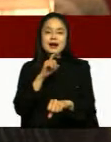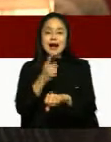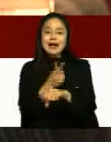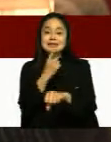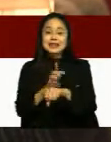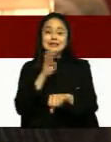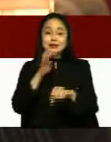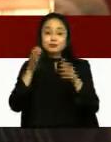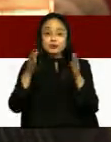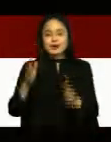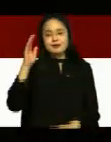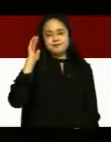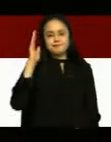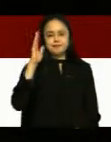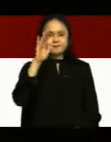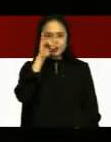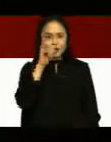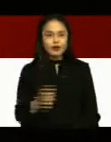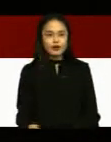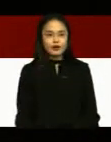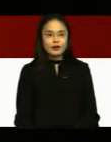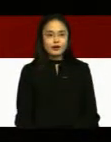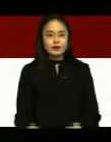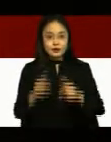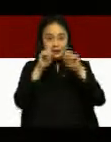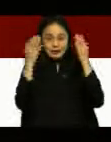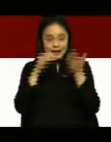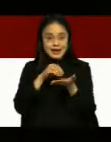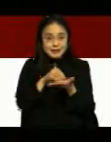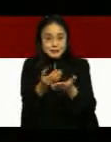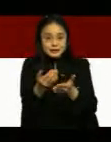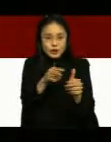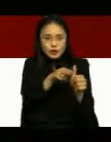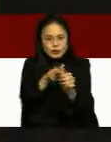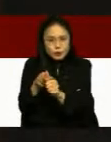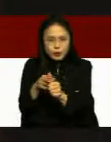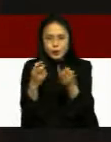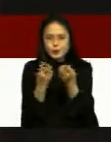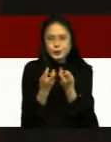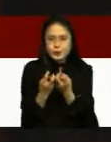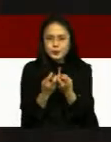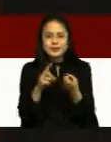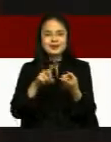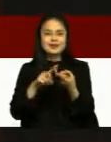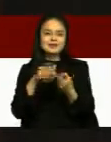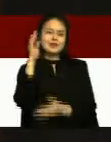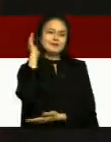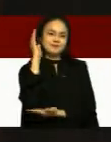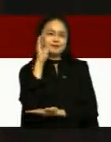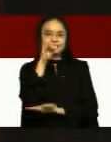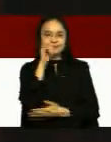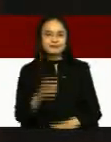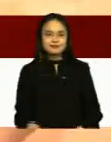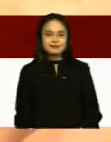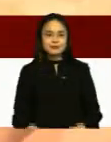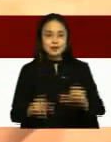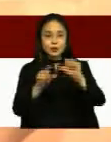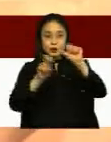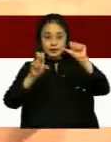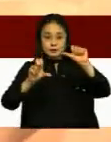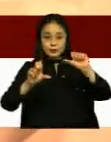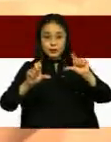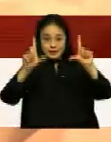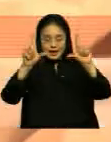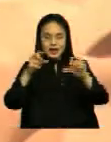입시 전형에 대한 정확한 이해와 대응 전략 모색 그리고 입시 대비 전략 등 입니다 설명에는 25일 오후 2시 며